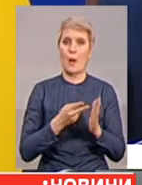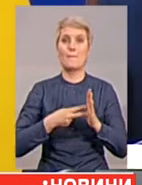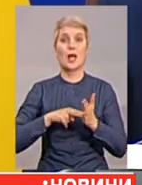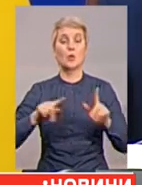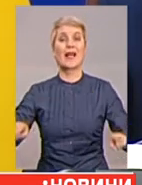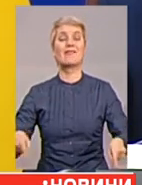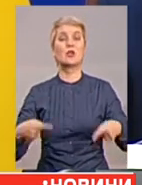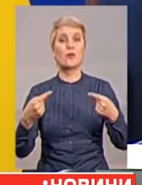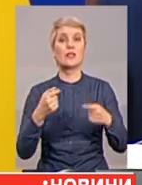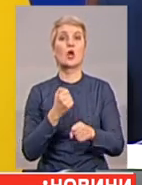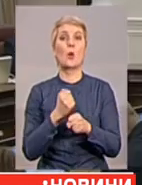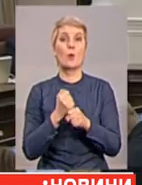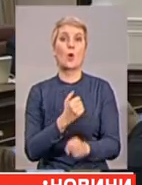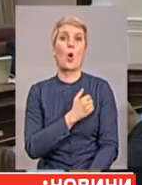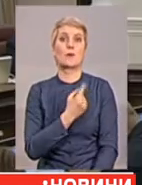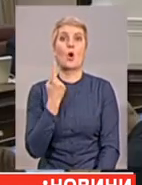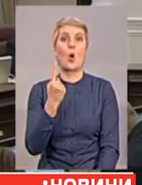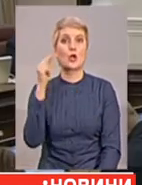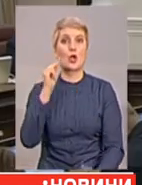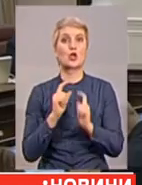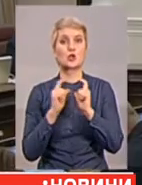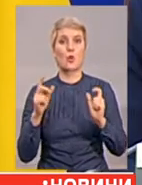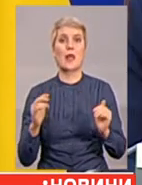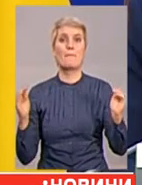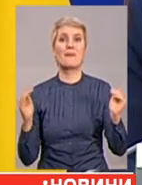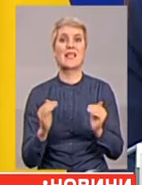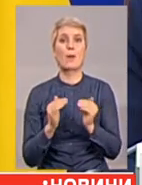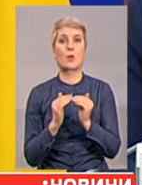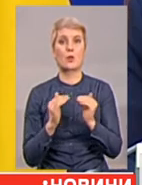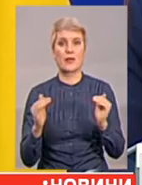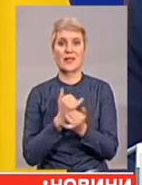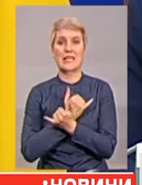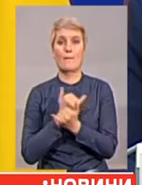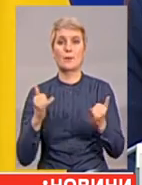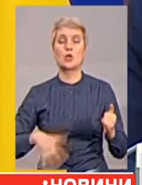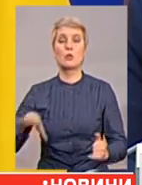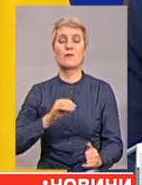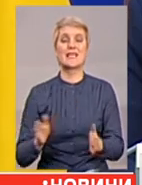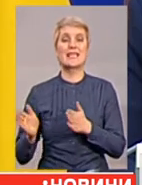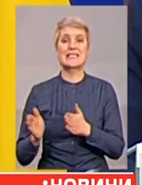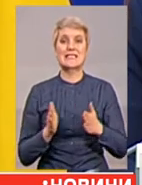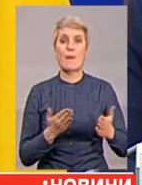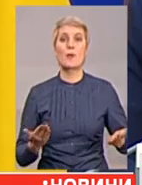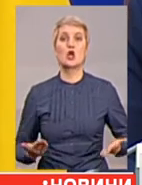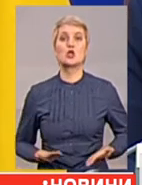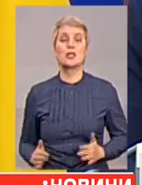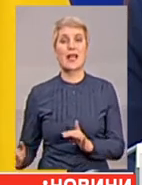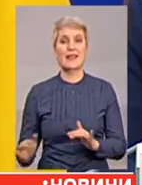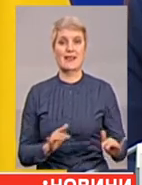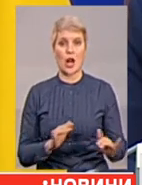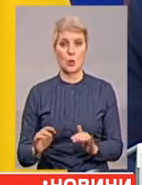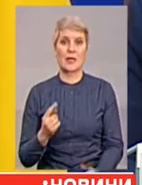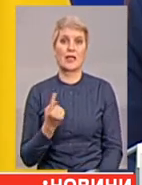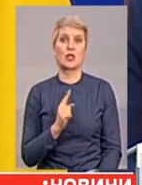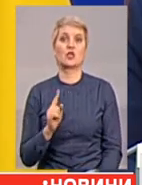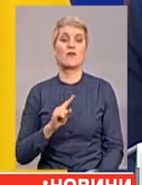хоча б однієї школи. На мінімальному рівні ми забезпечуємо всі системи життєдіяльності. Єдине, що